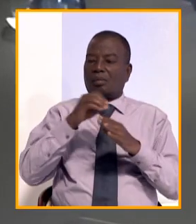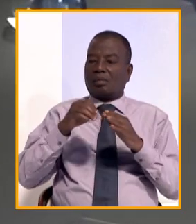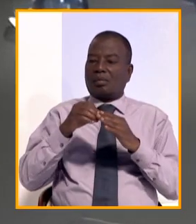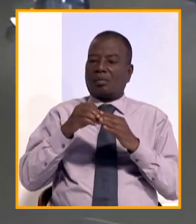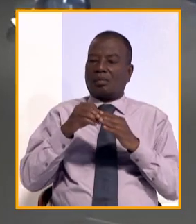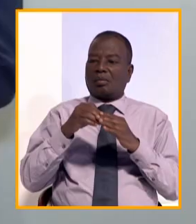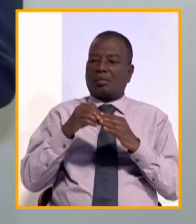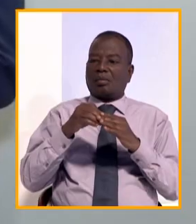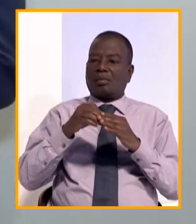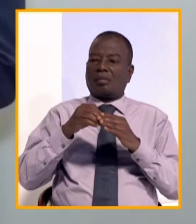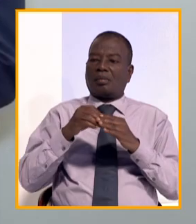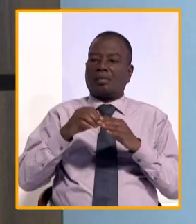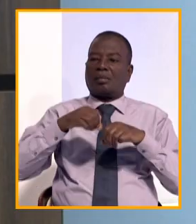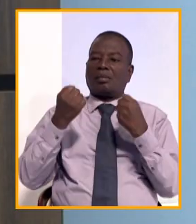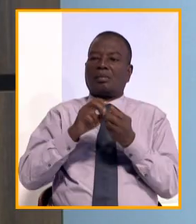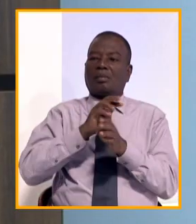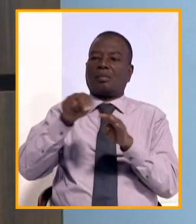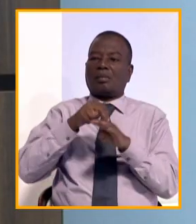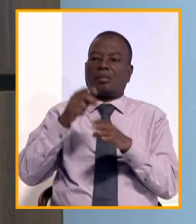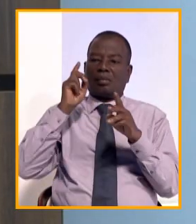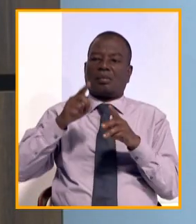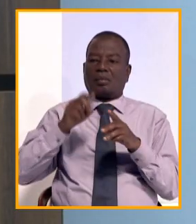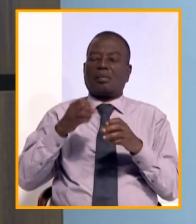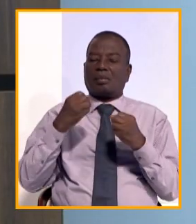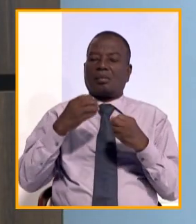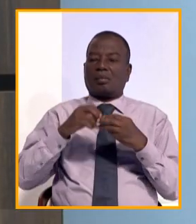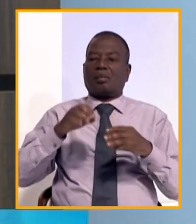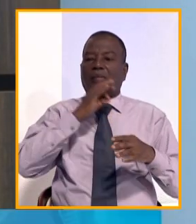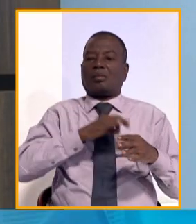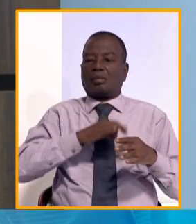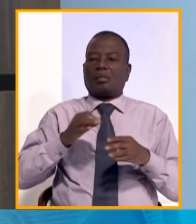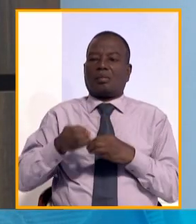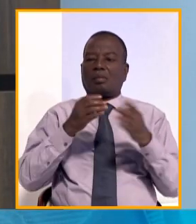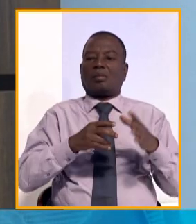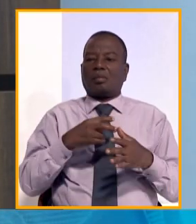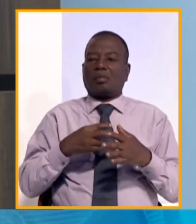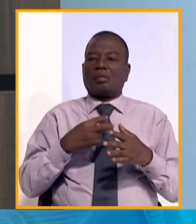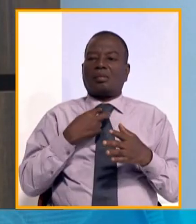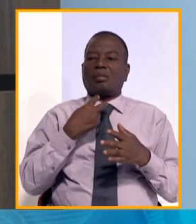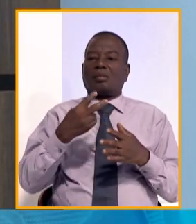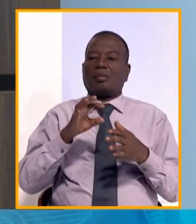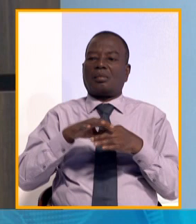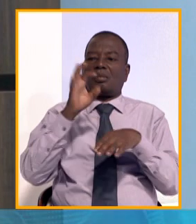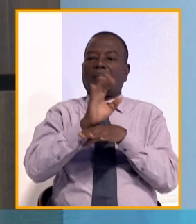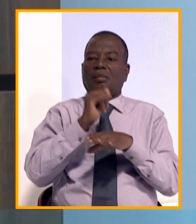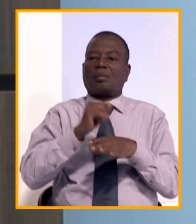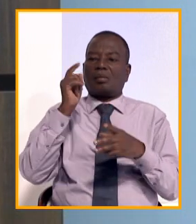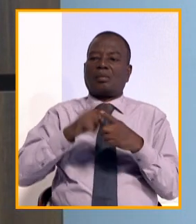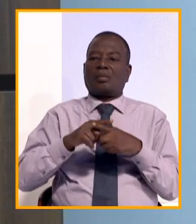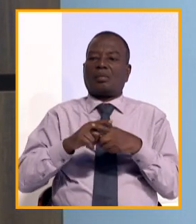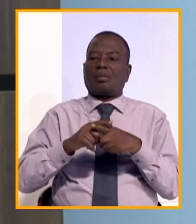parlementaire mondiale. L'Assemblée nationale bénéficie de nombreux avantages en portant la voix de la Côte d'Ivoire à ses